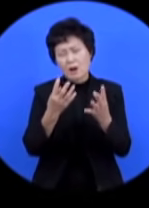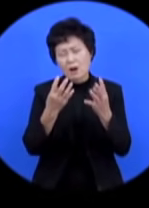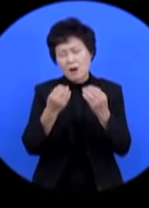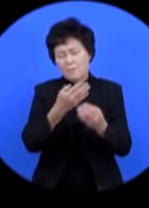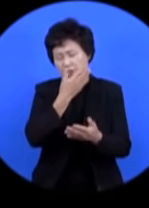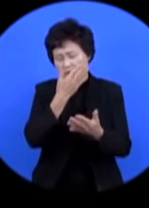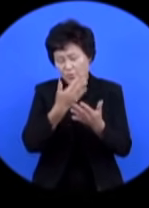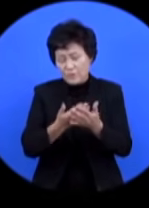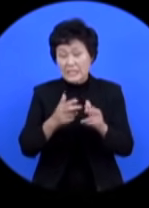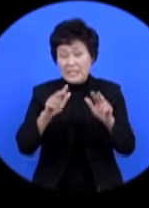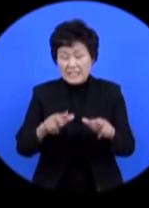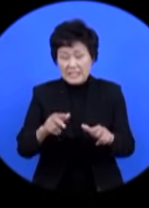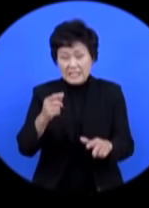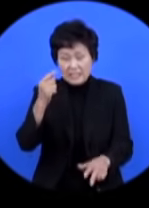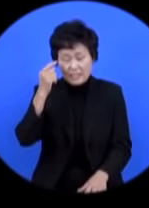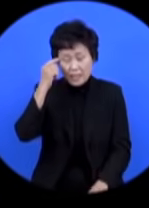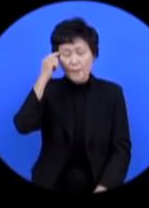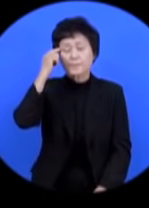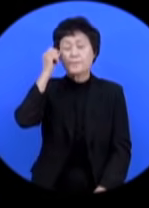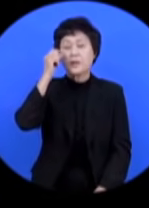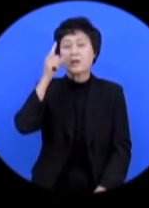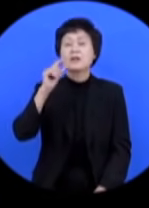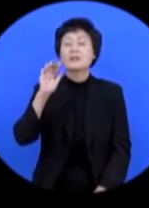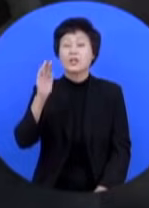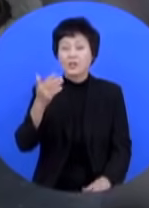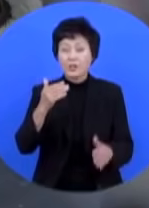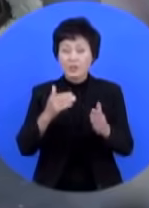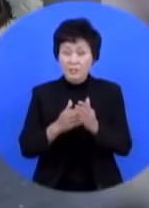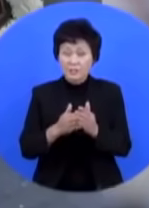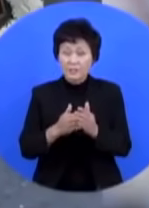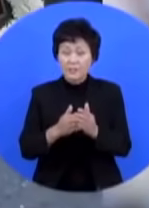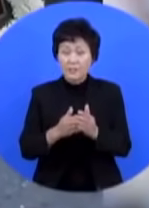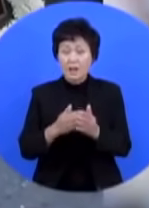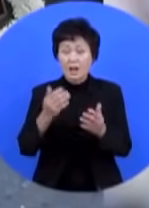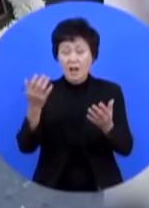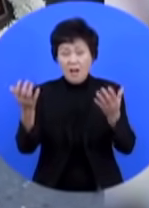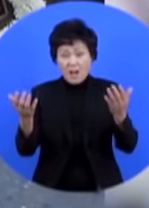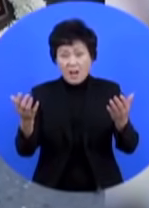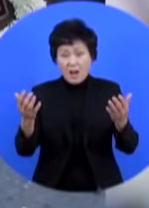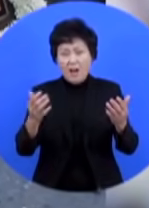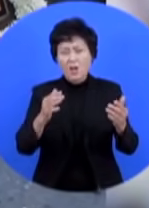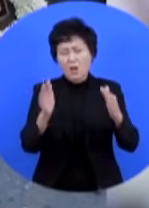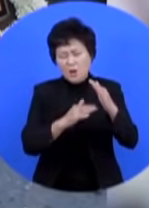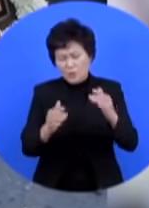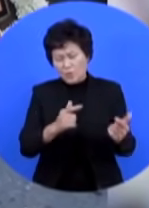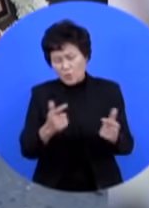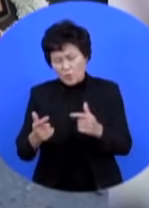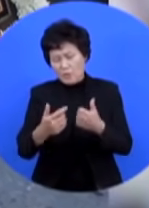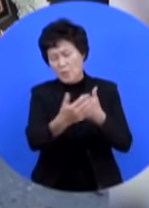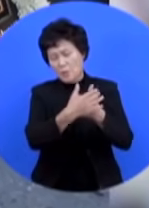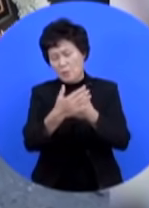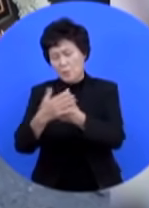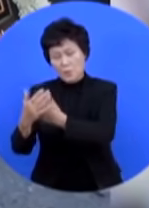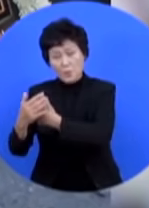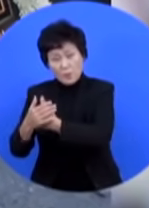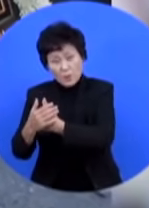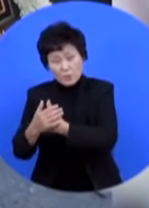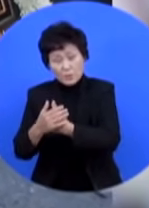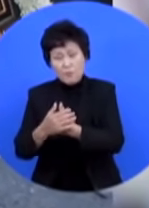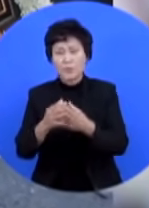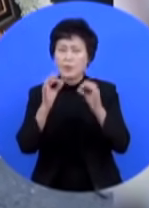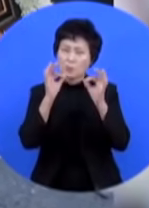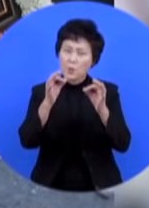감사합니다. 이번에 양쪽 교회의 모든 성도가 헌신적으로 도와주시는 것을 보고 깨달았습니다.